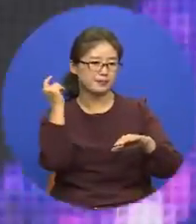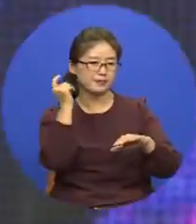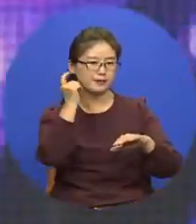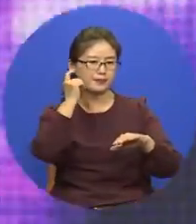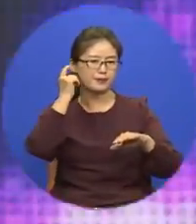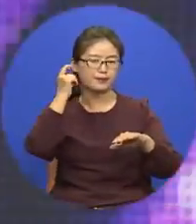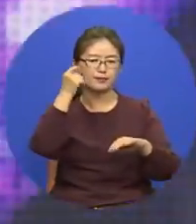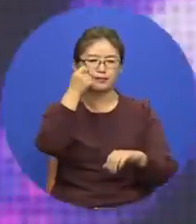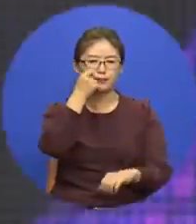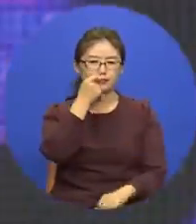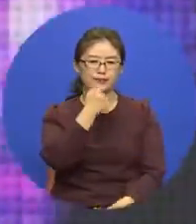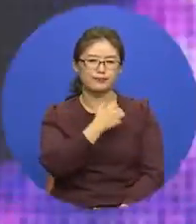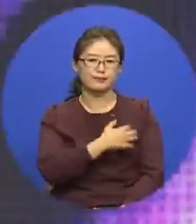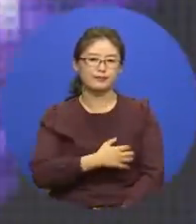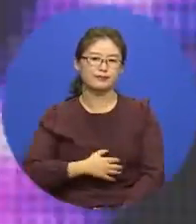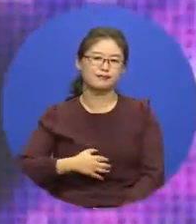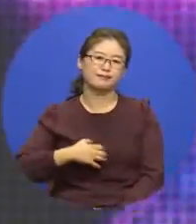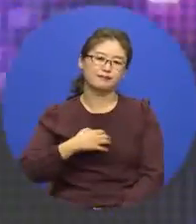철량하게